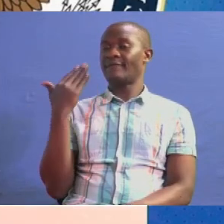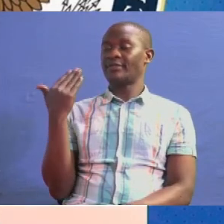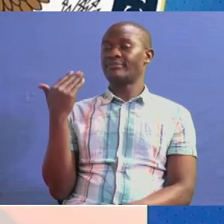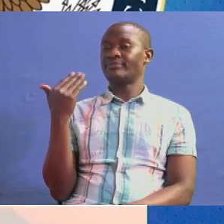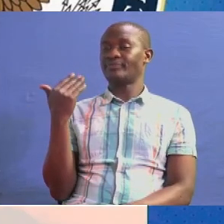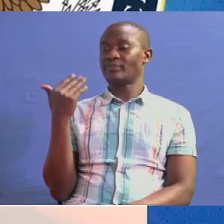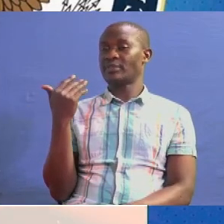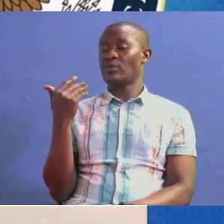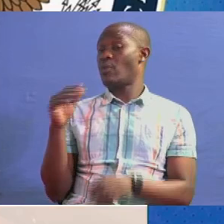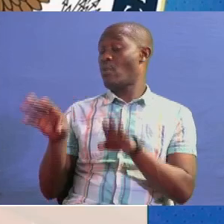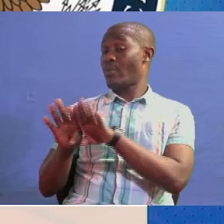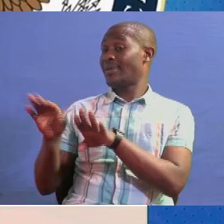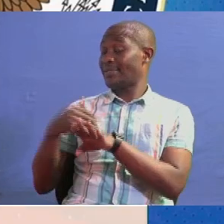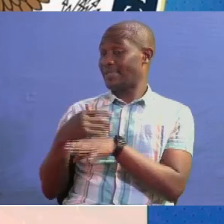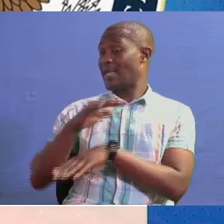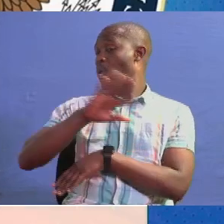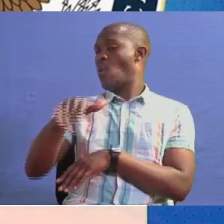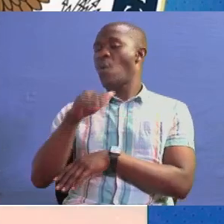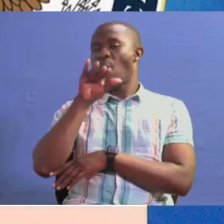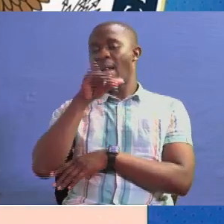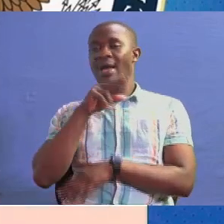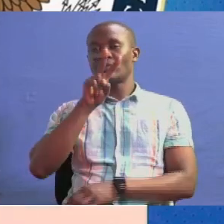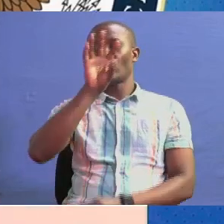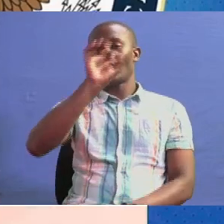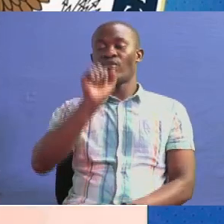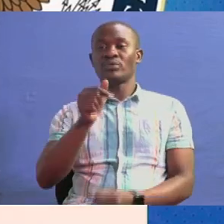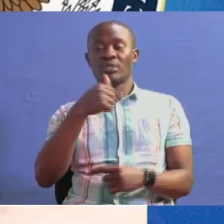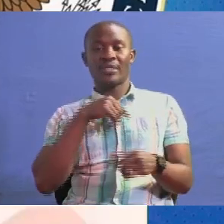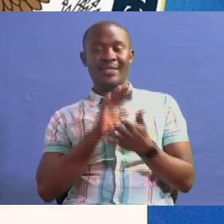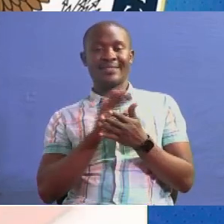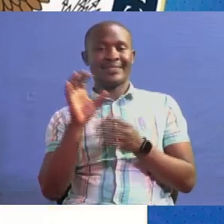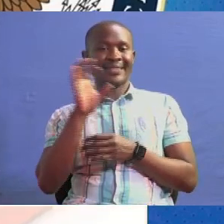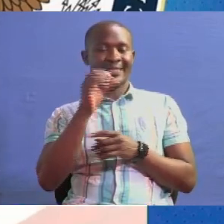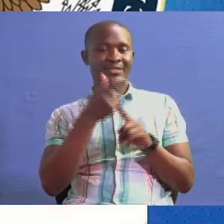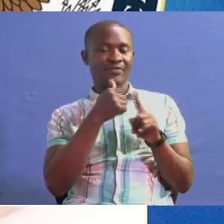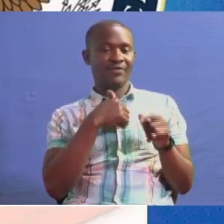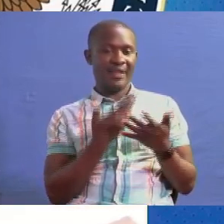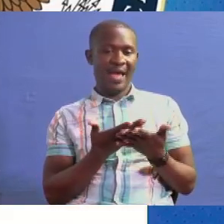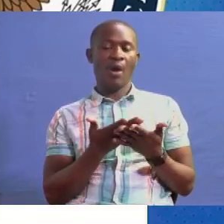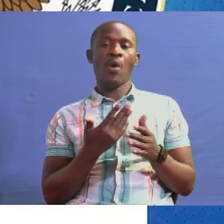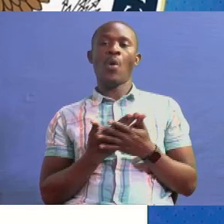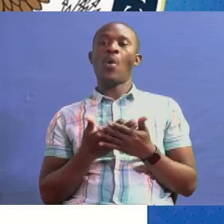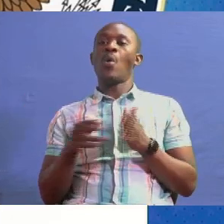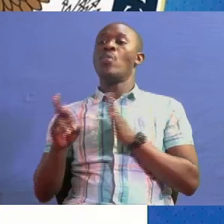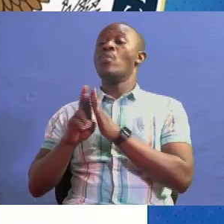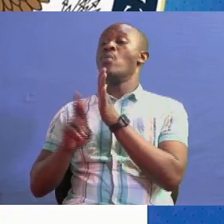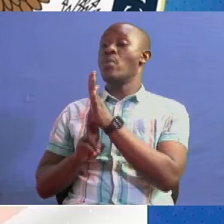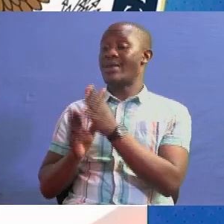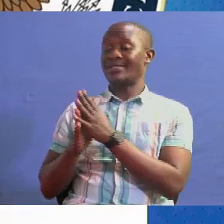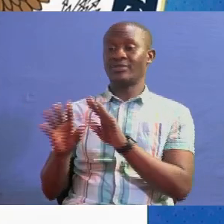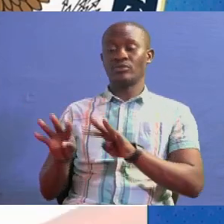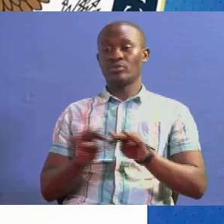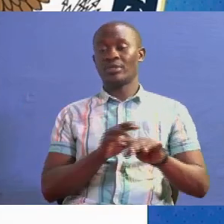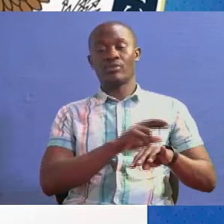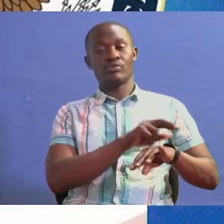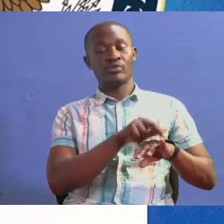Kuhusu kukataliwa visa, maombi yote ya visa yanaamuliwa kutokana na kesi kwa kesi, kulingana na masharti ya sheria ya uhamiaji na